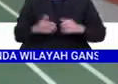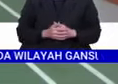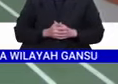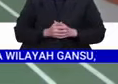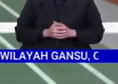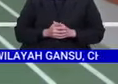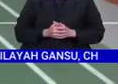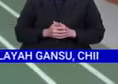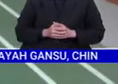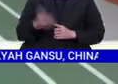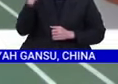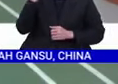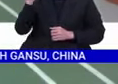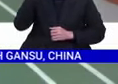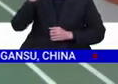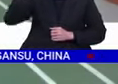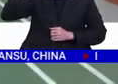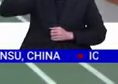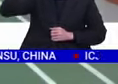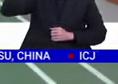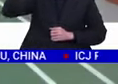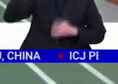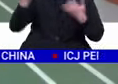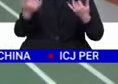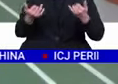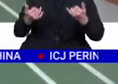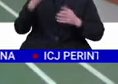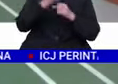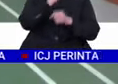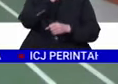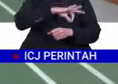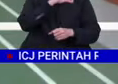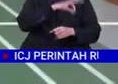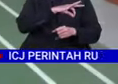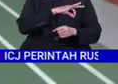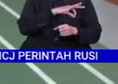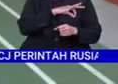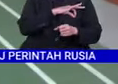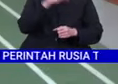sama-sama hari ini kita